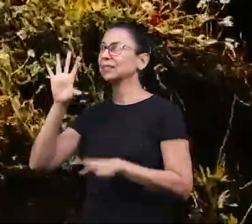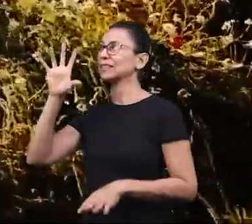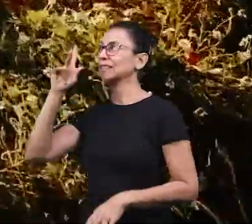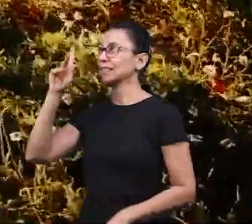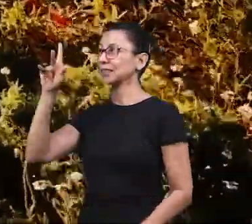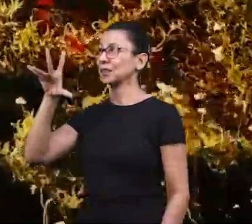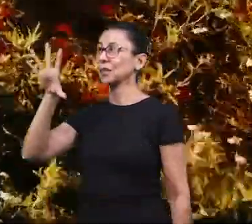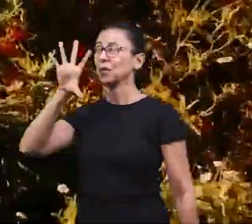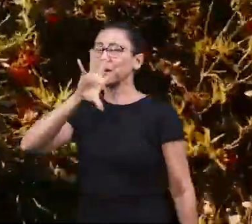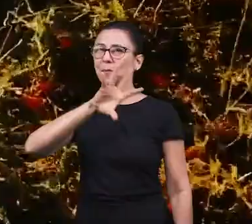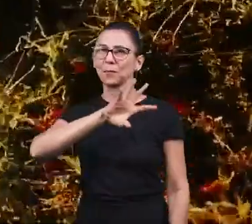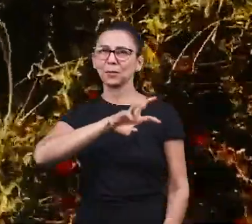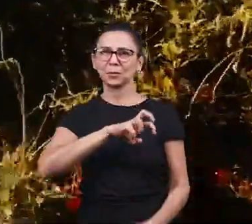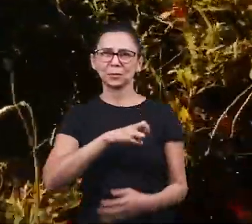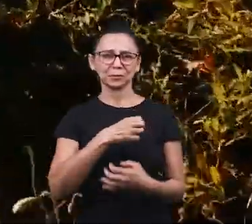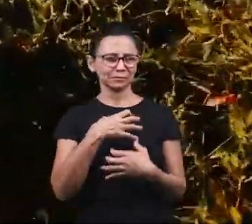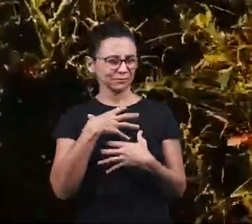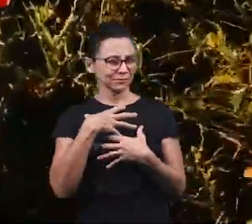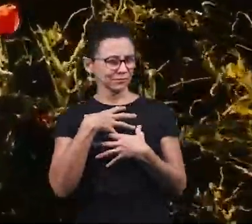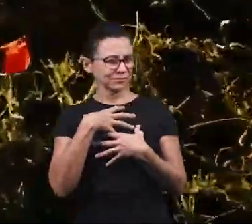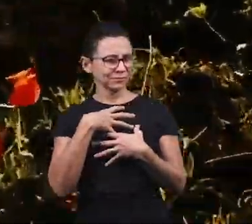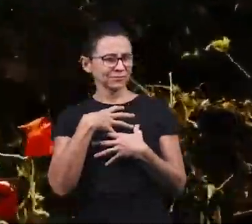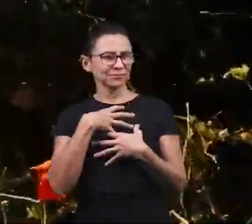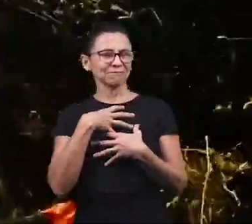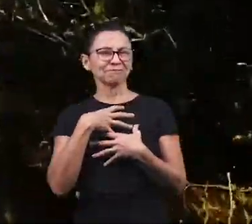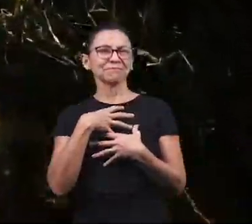deixa-me sentir o teu